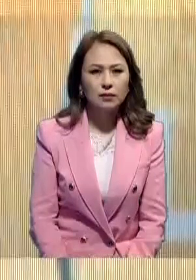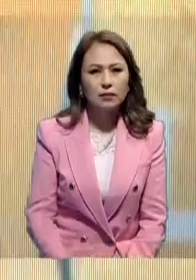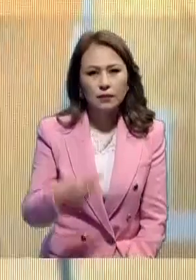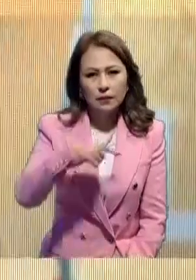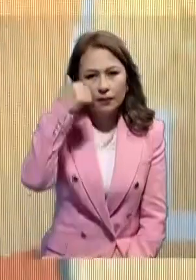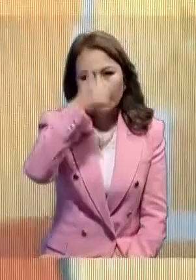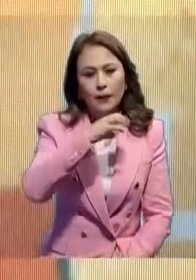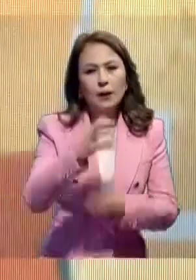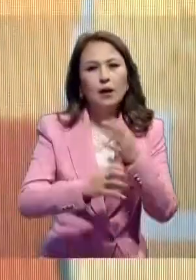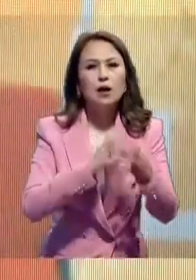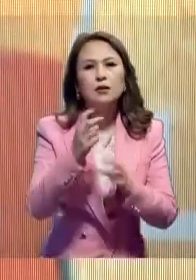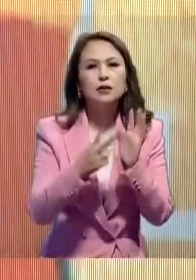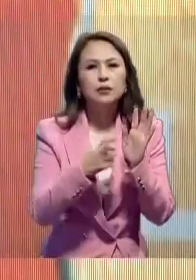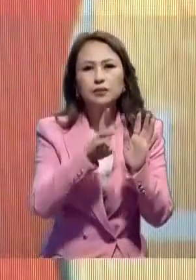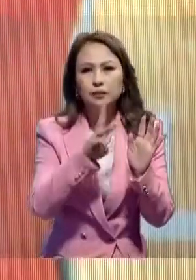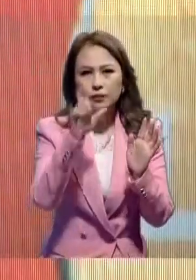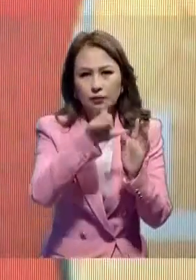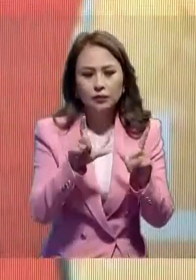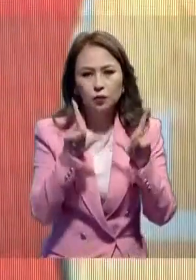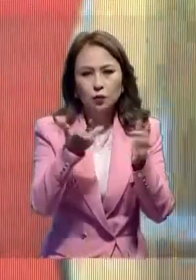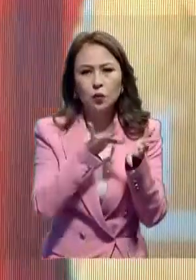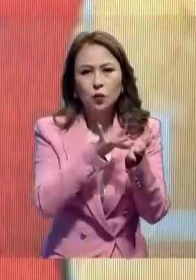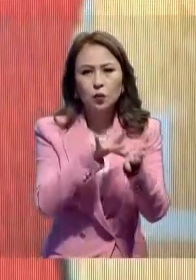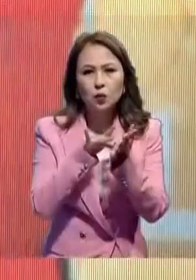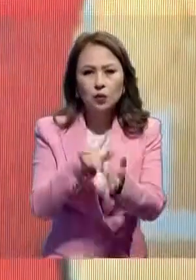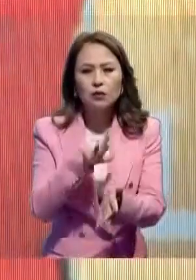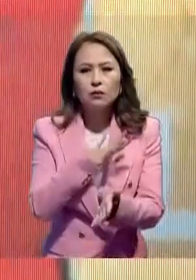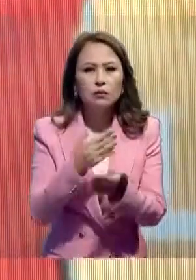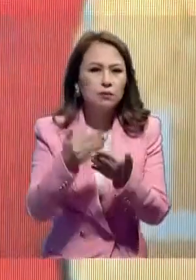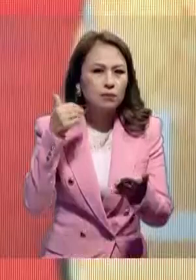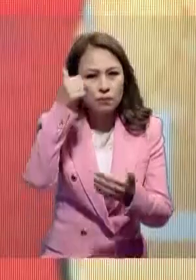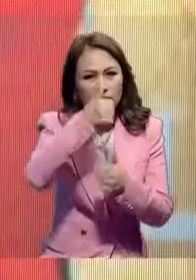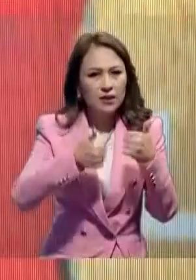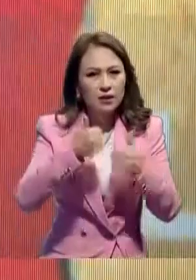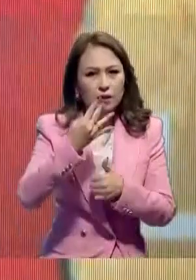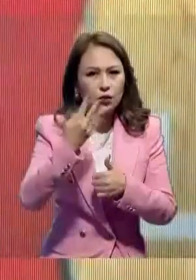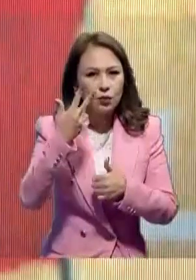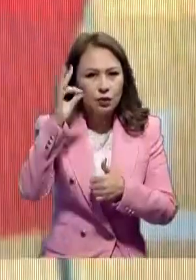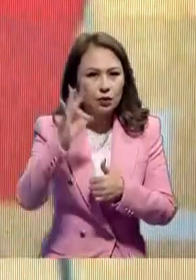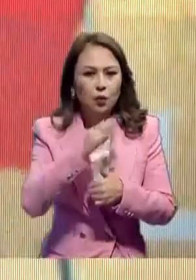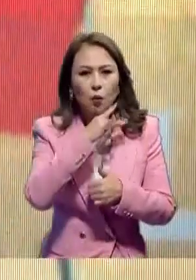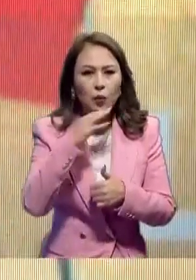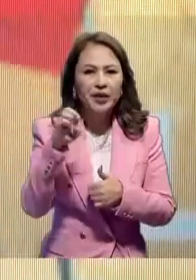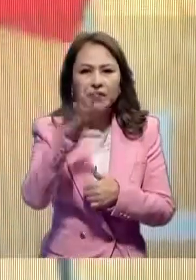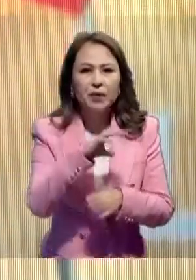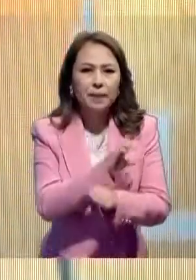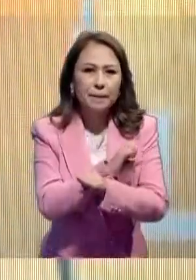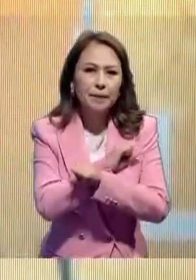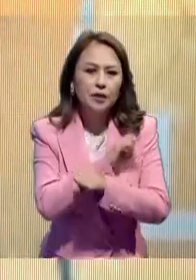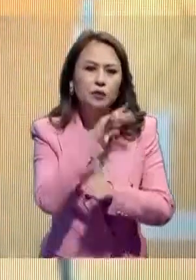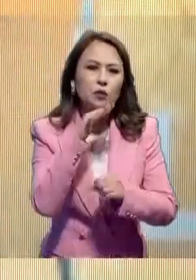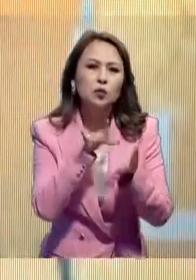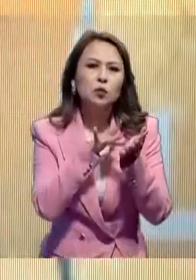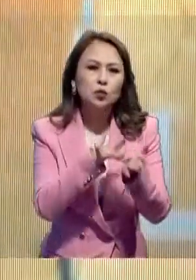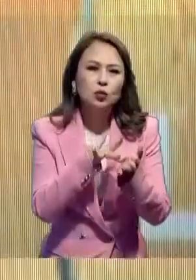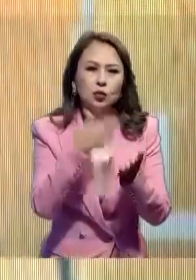Биыл әлемде 700 миллион адам саяхаттаған. Бұл былтырмен салыстырғанда 43%-ке көп. Еуропада демалғандар жетерлік.